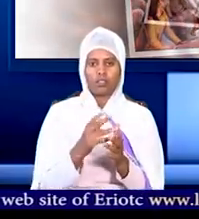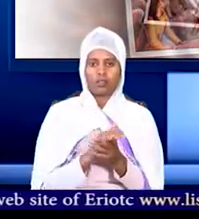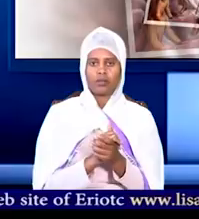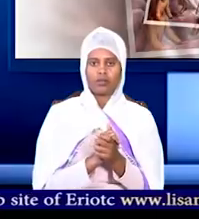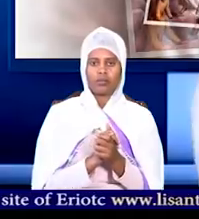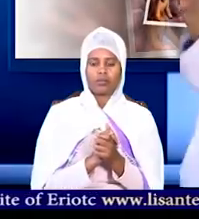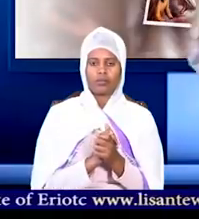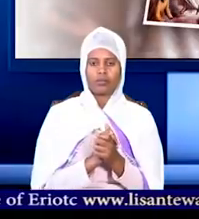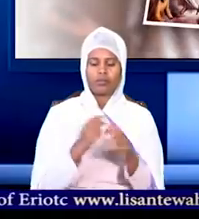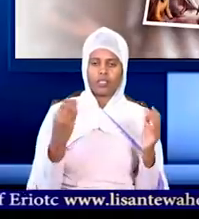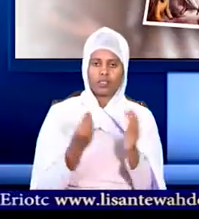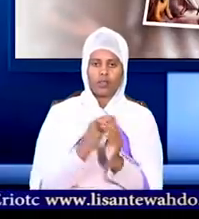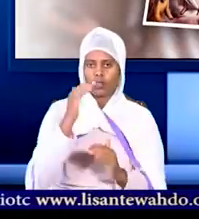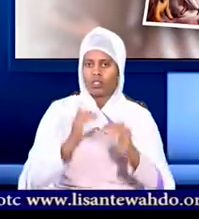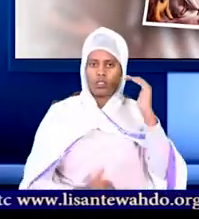ኣተሓባቢርና